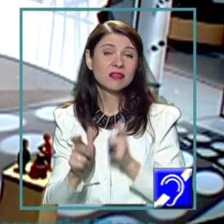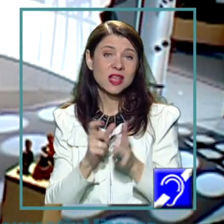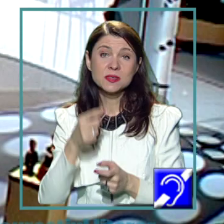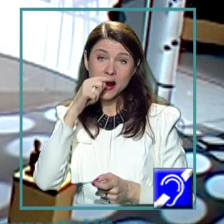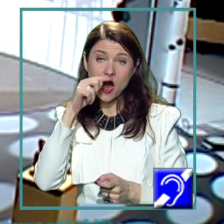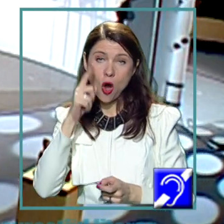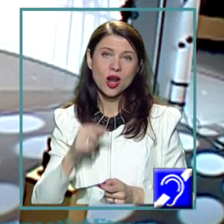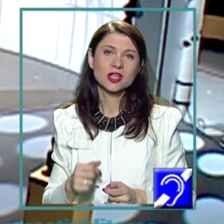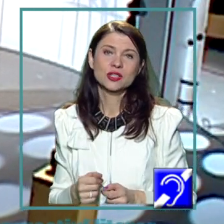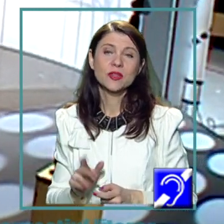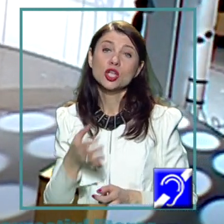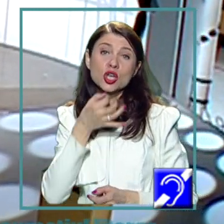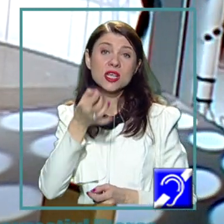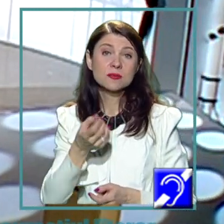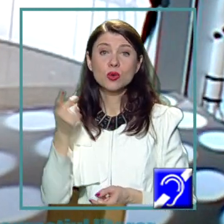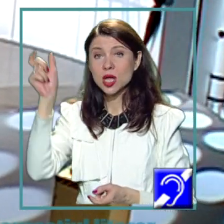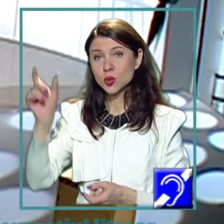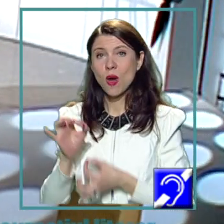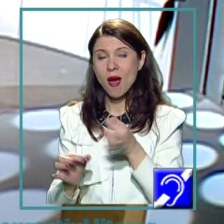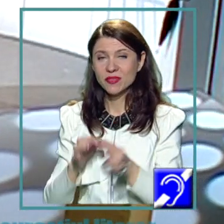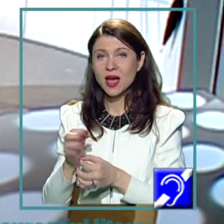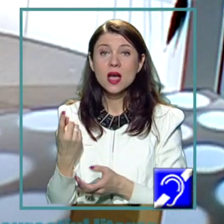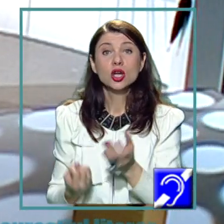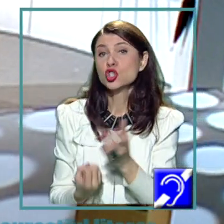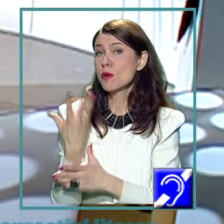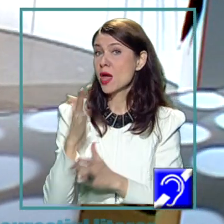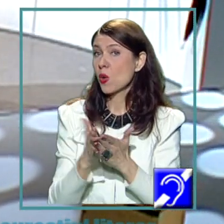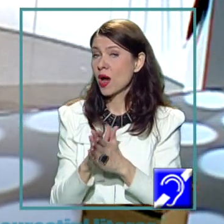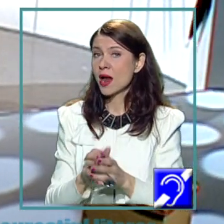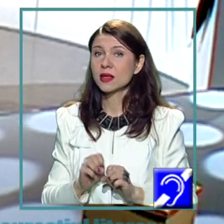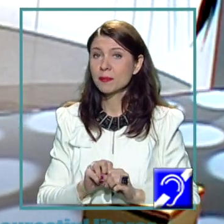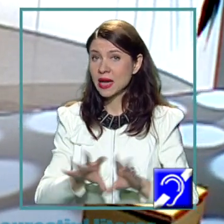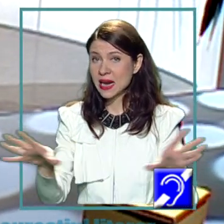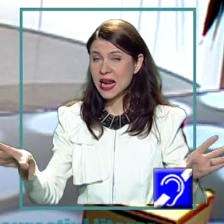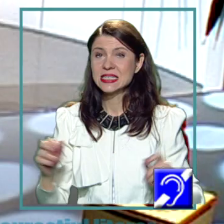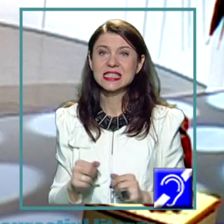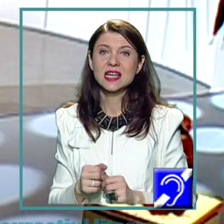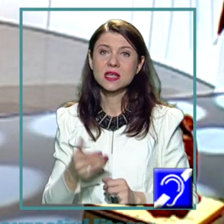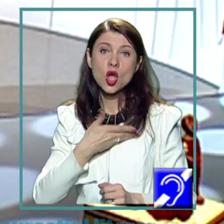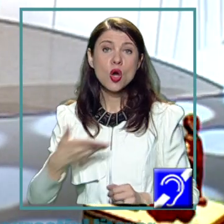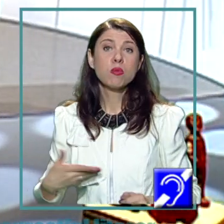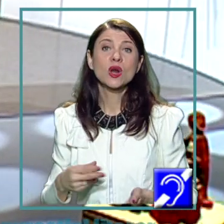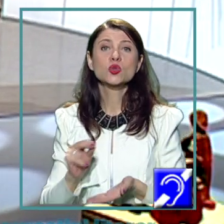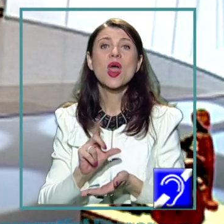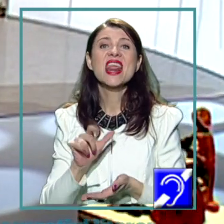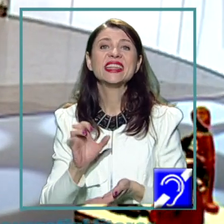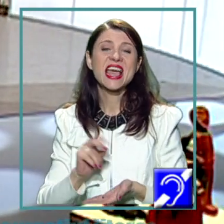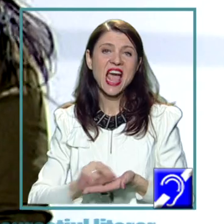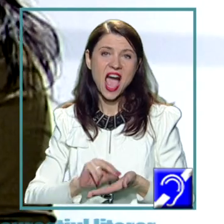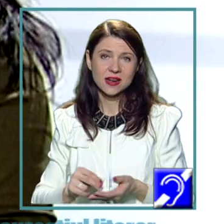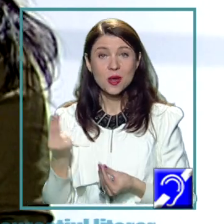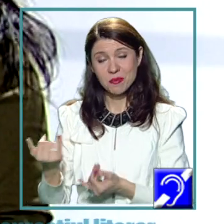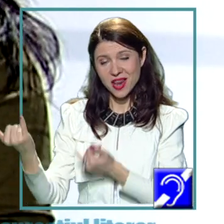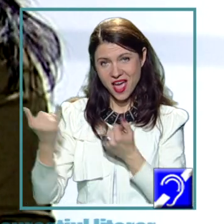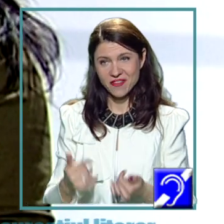propune criticul literar Andreea Răsuceanu în cel mai recent volum pe care îl semnează la editura Humanitas, Bucureștiul literar. Bine ai venit, Andreea, la